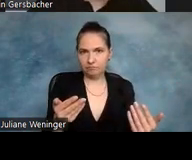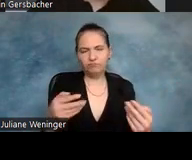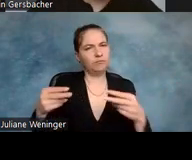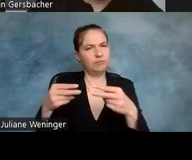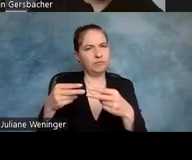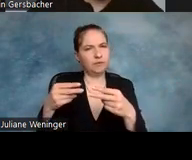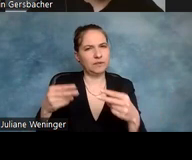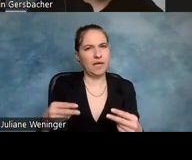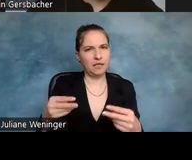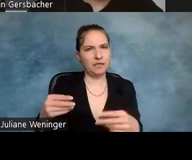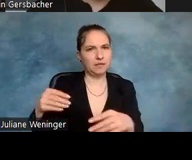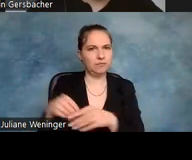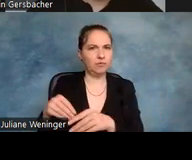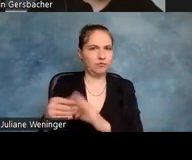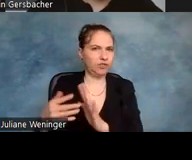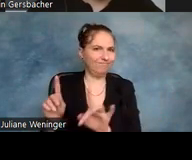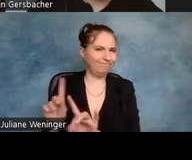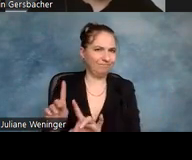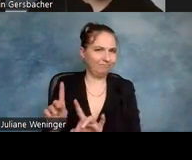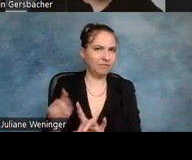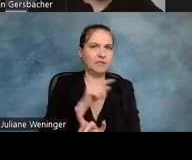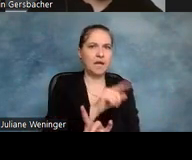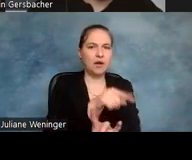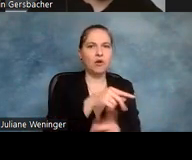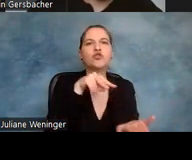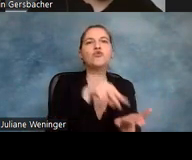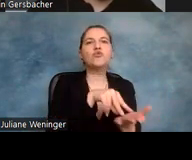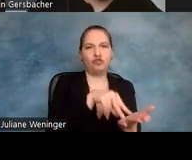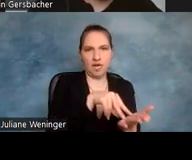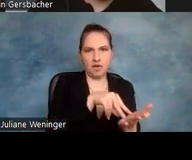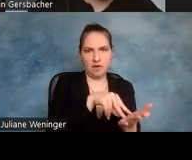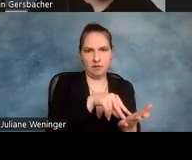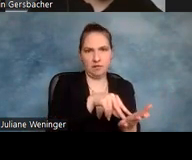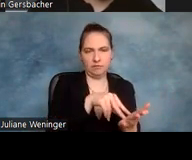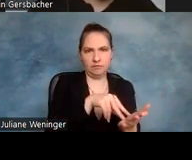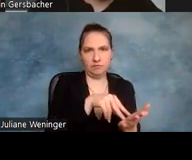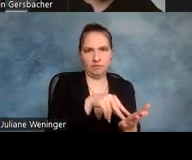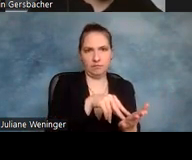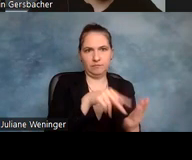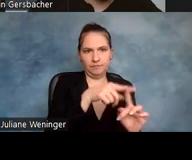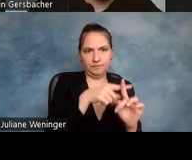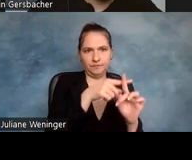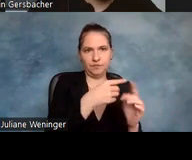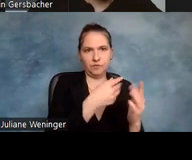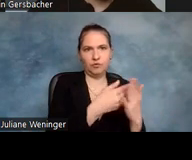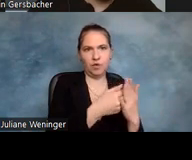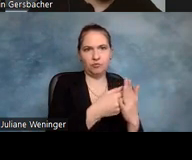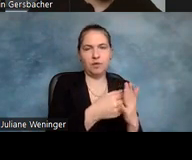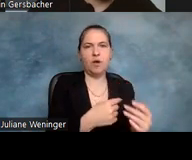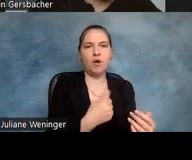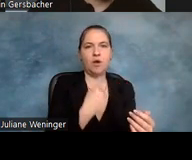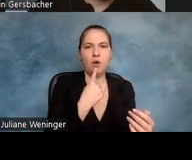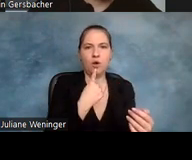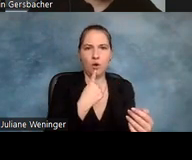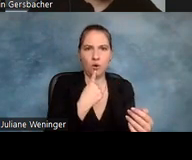hin. Es werden noch Zustände beachtet. Also wir sehen jetzt zum Beispiel hier ist dieses Rot auf dem